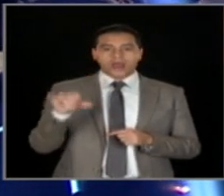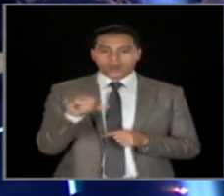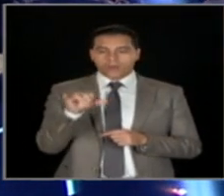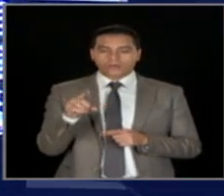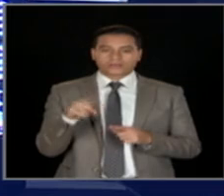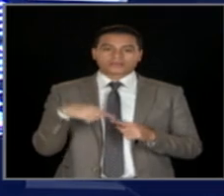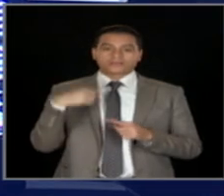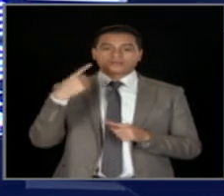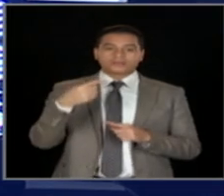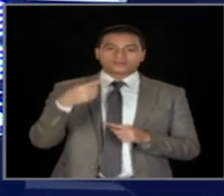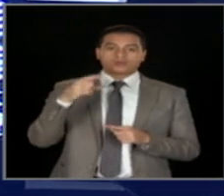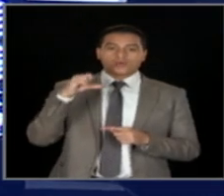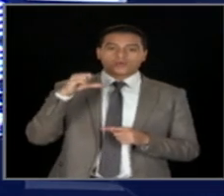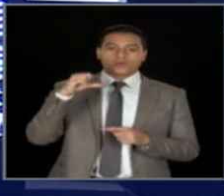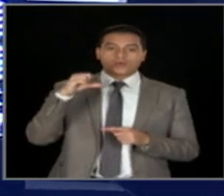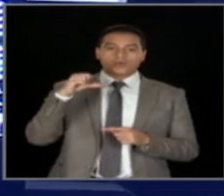الهلباوي،